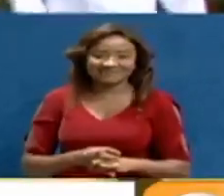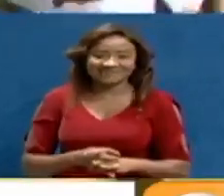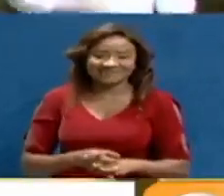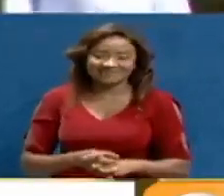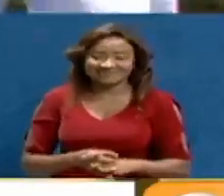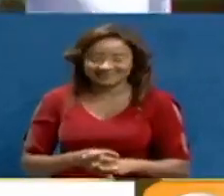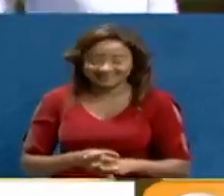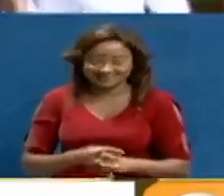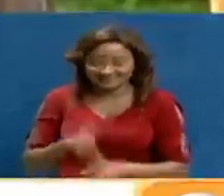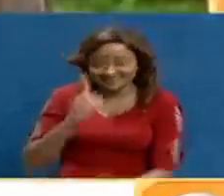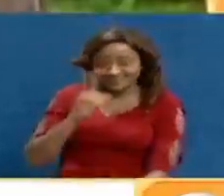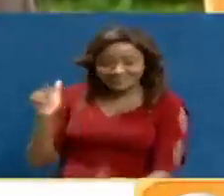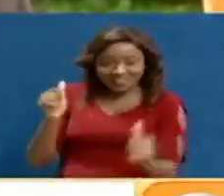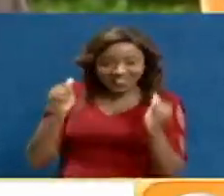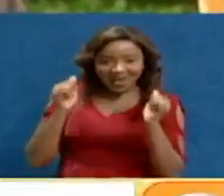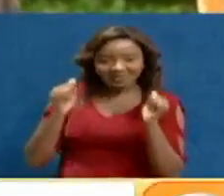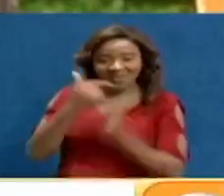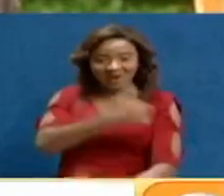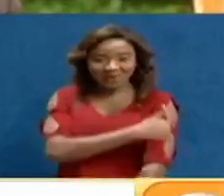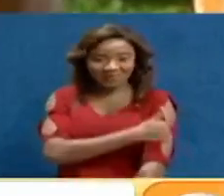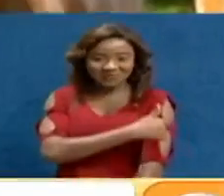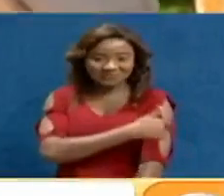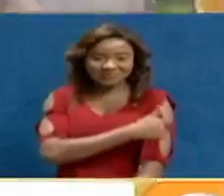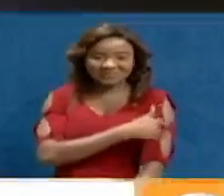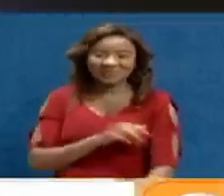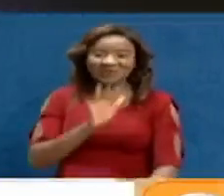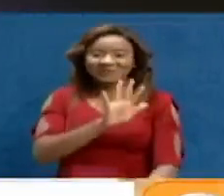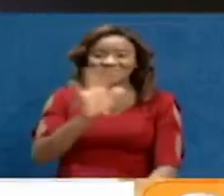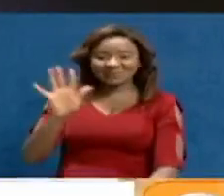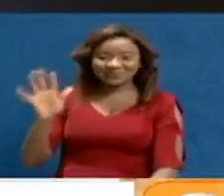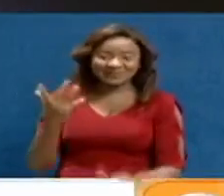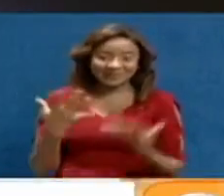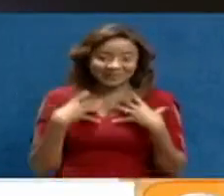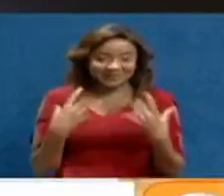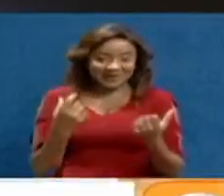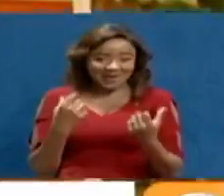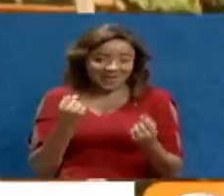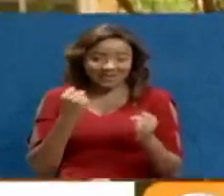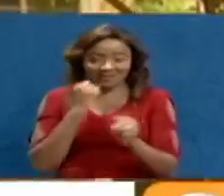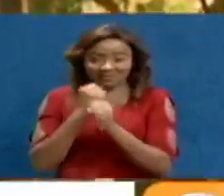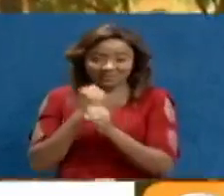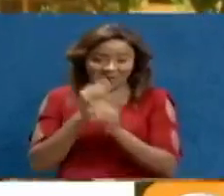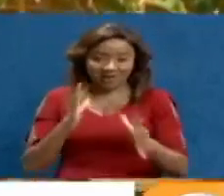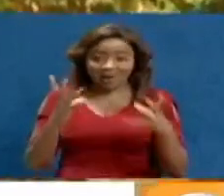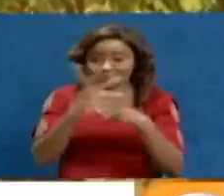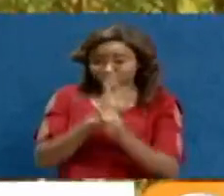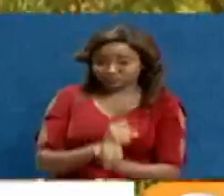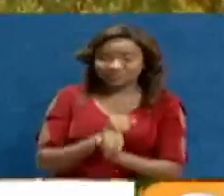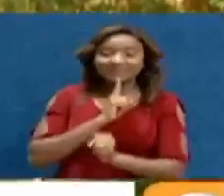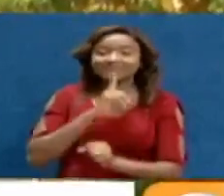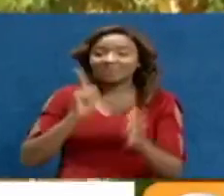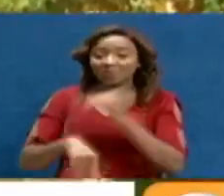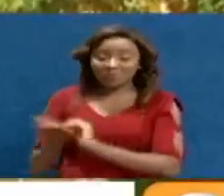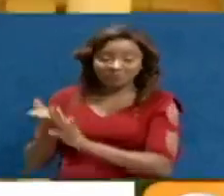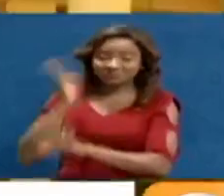strong. Katika kaunti ya Nyamira, miungano ya wahudumu wa afya imeapa kutorudi kazini baada ya mikutano